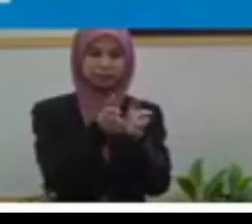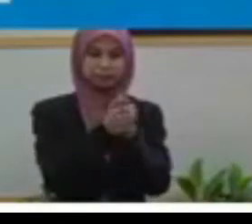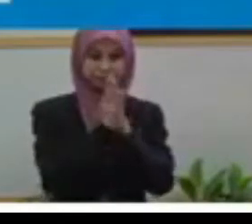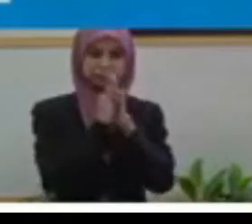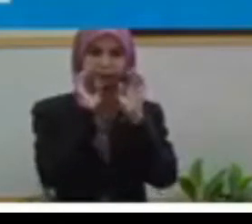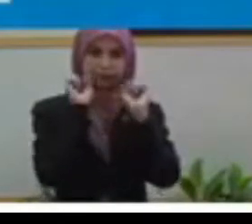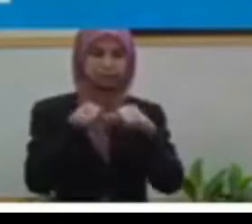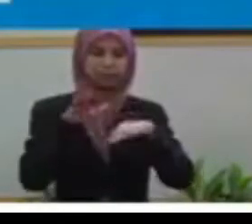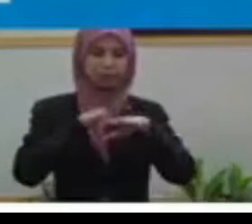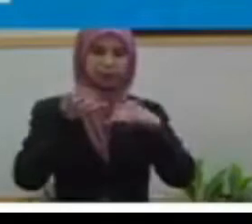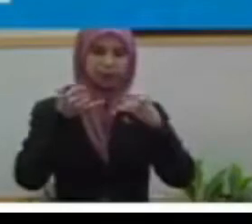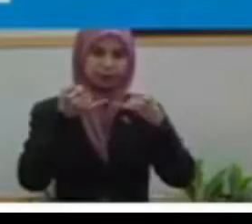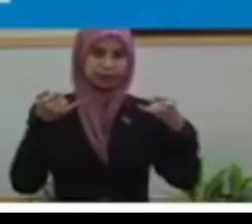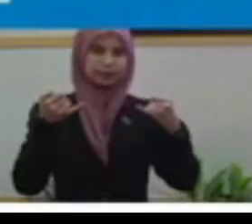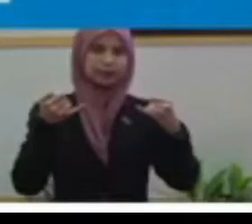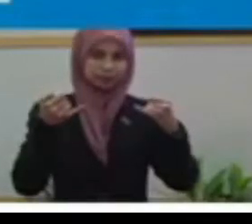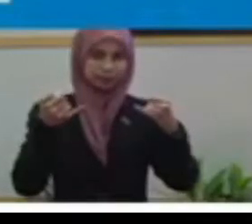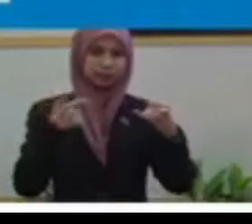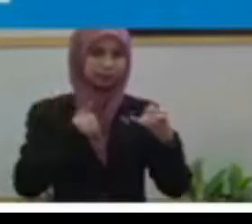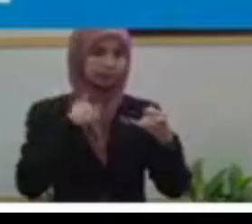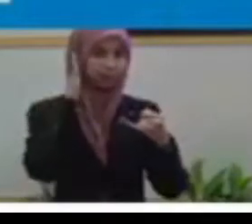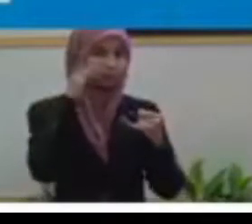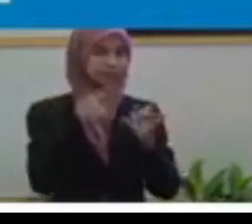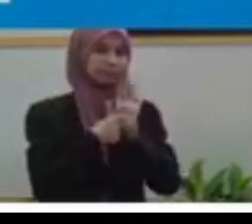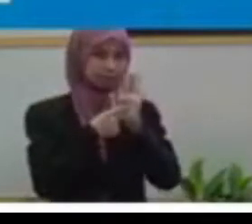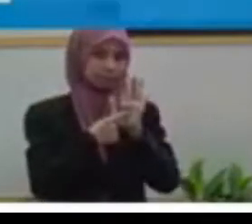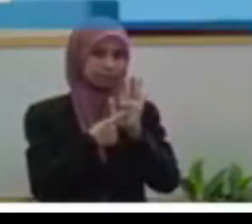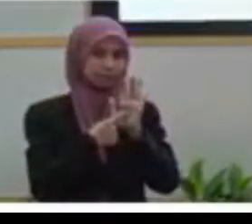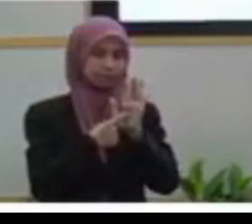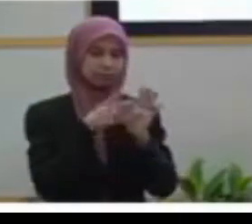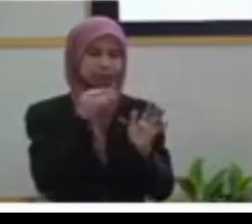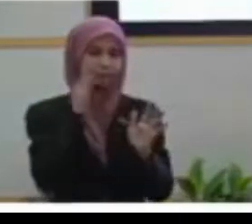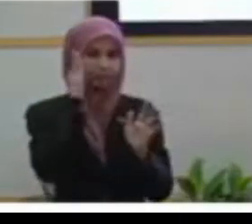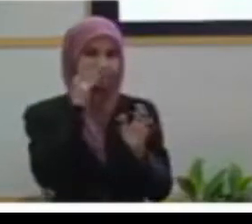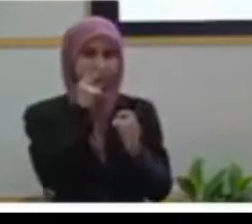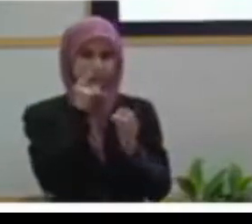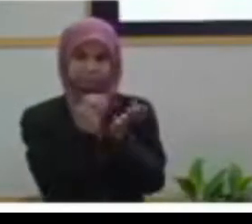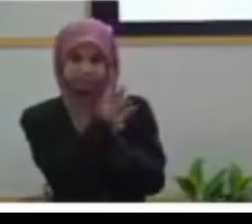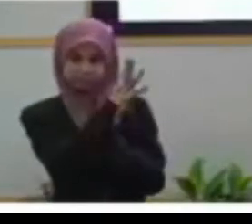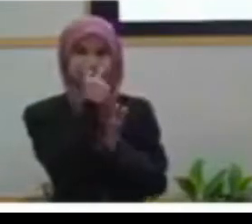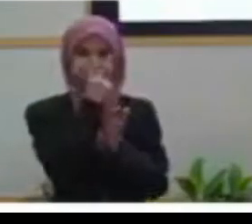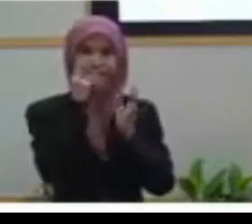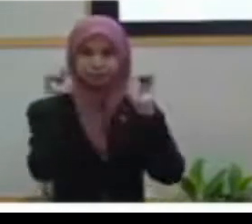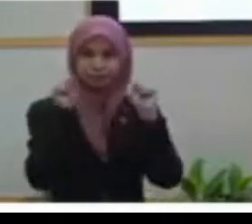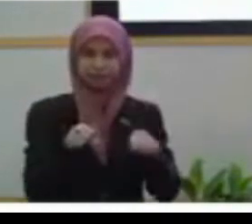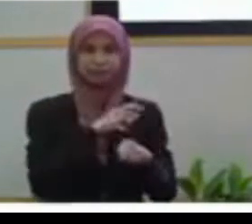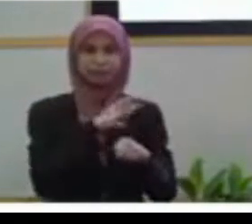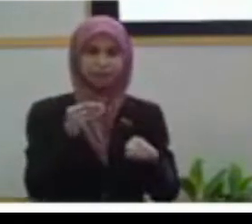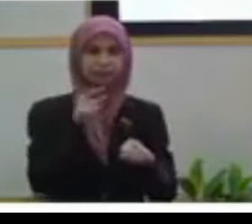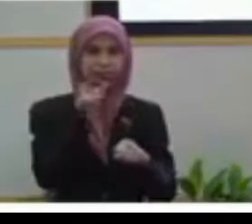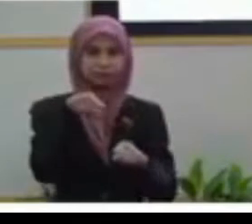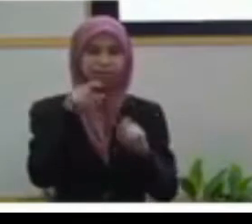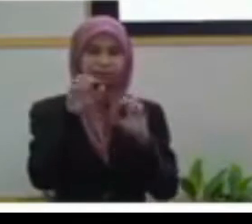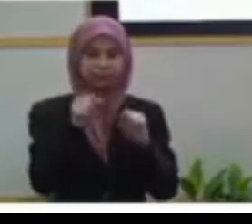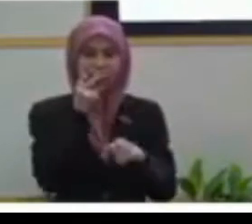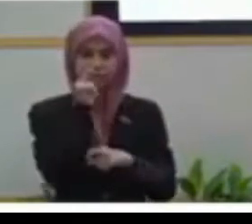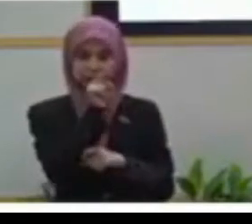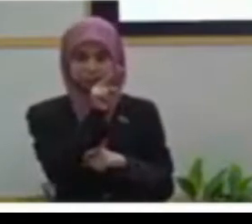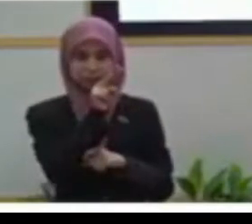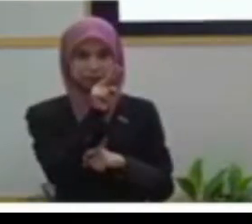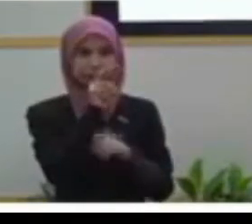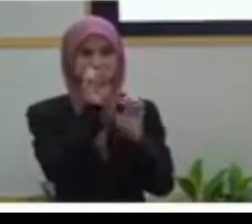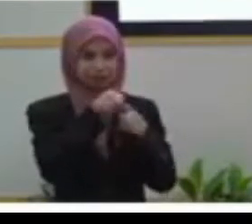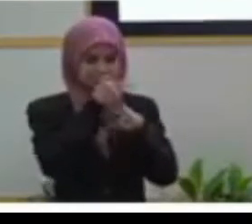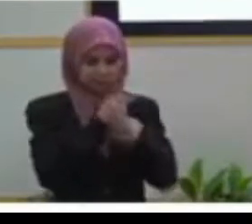secara online. Saya akan tunjukkan atau berikan tutorial supaya video ini dapat